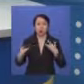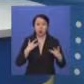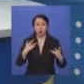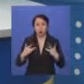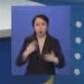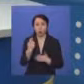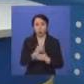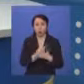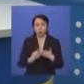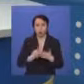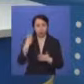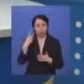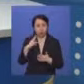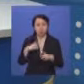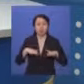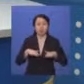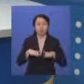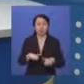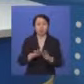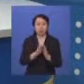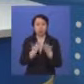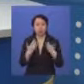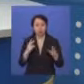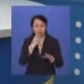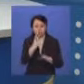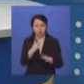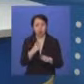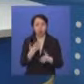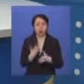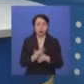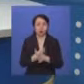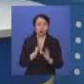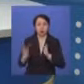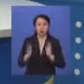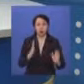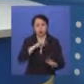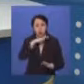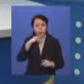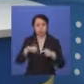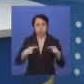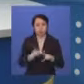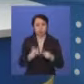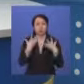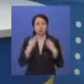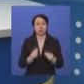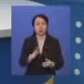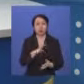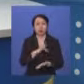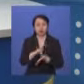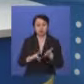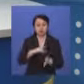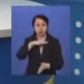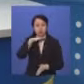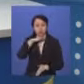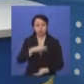Актеры, артисты, художники, модельеры, швеи, музейные смотрители, ассистент режиссера и многие другие в этот день оказались в